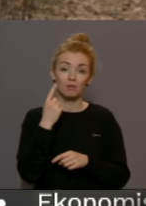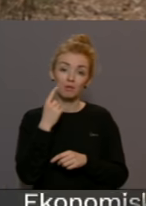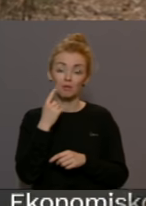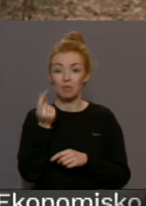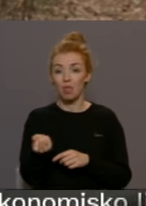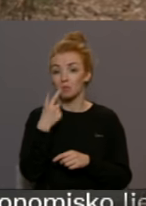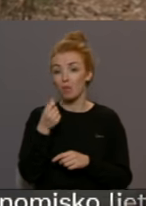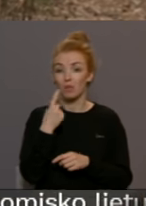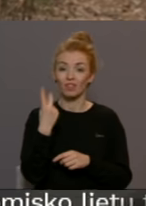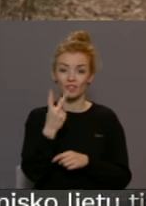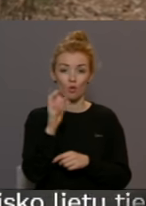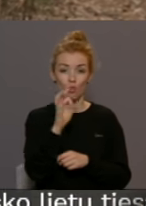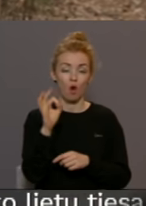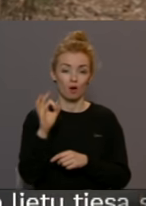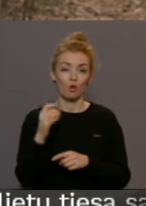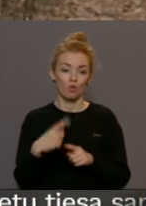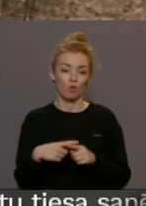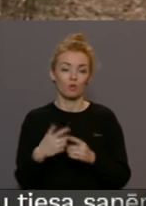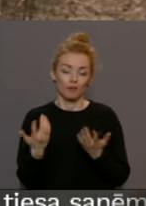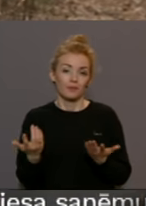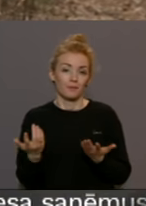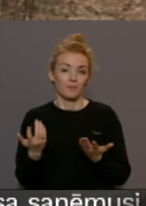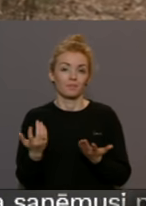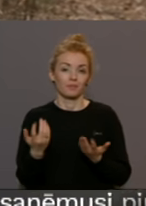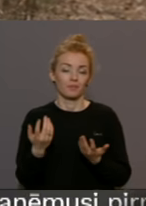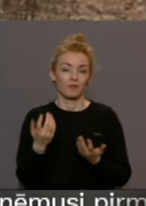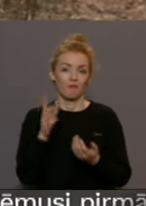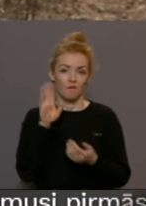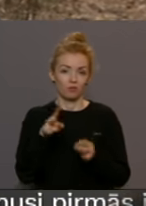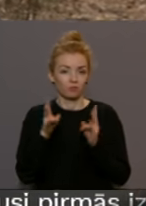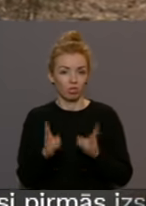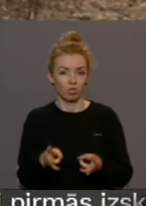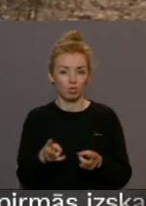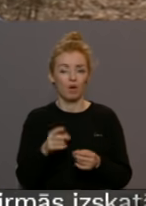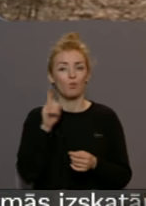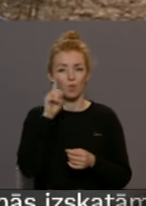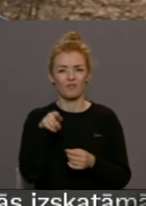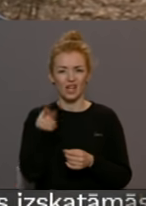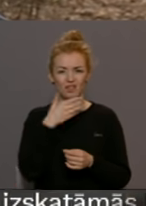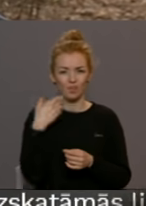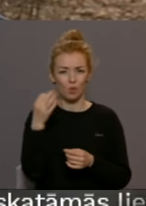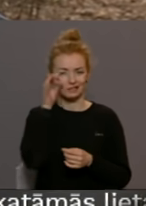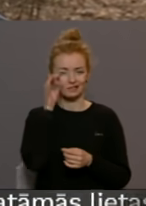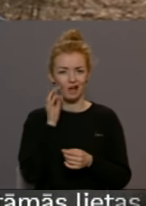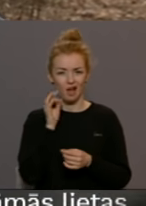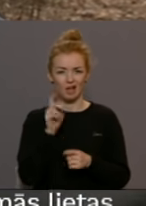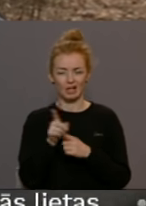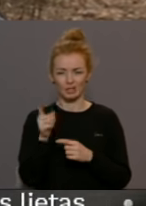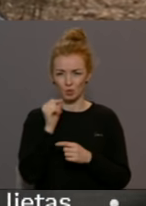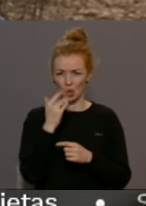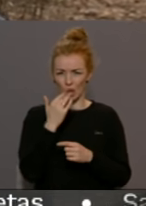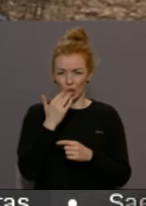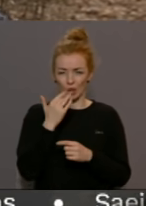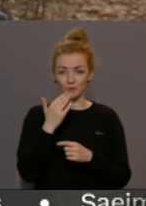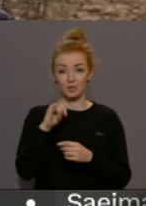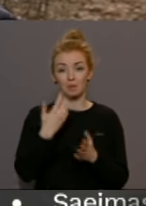divas ogas, lai viņš... Nu, paldies Dievam, viņas nav saldes, viņas ir arī tādas dedzinošas. Jā?